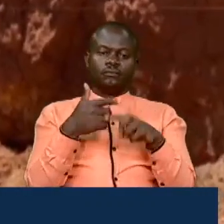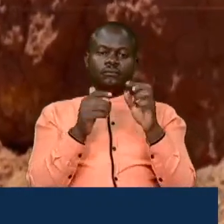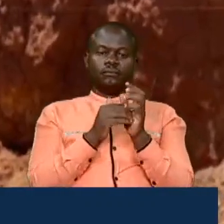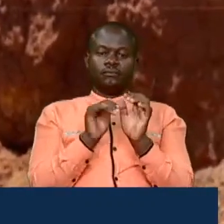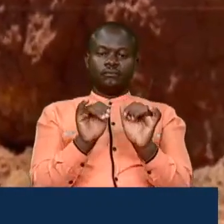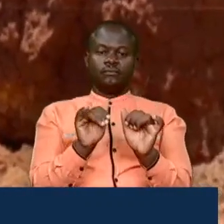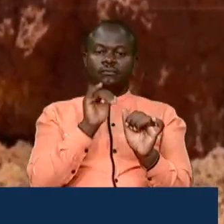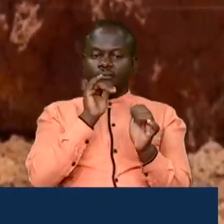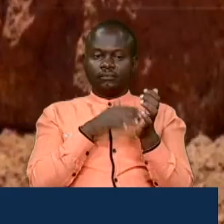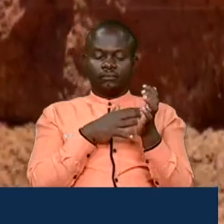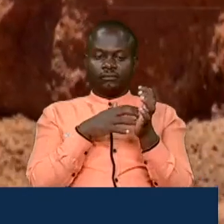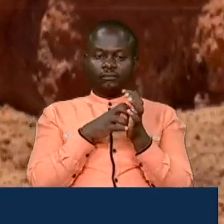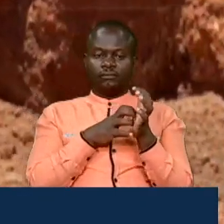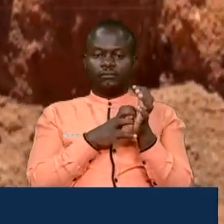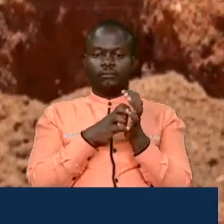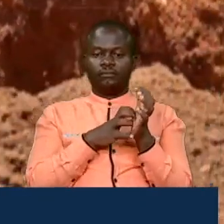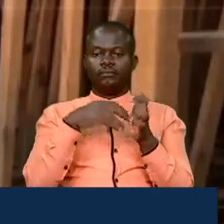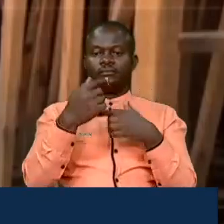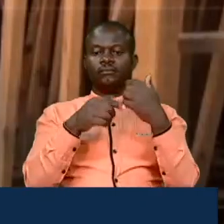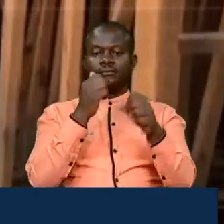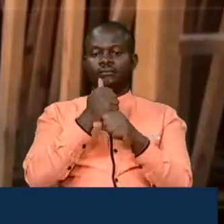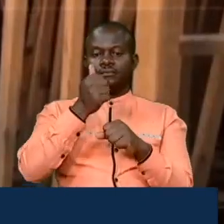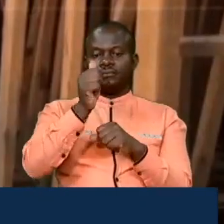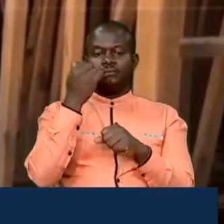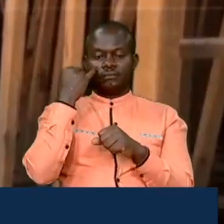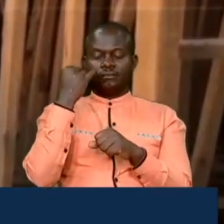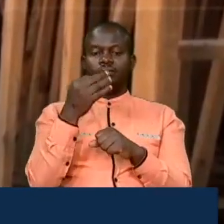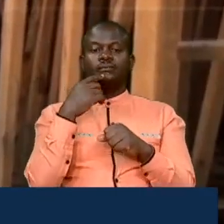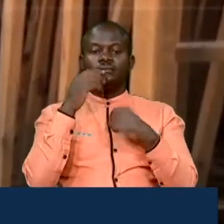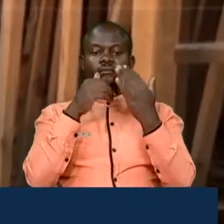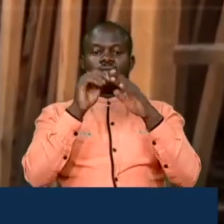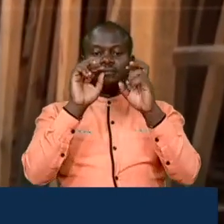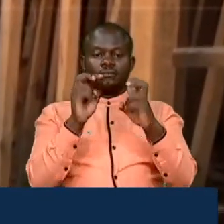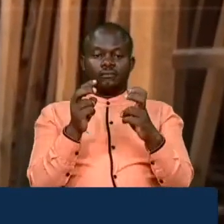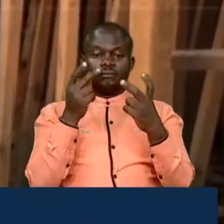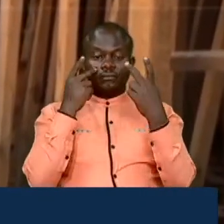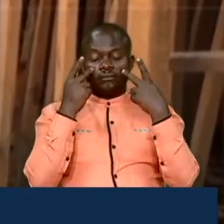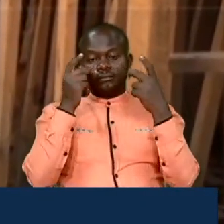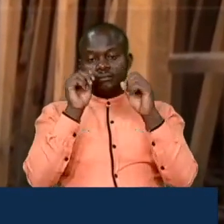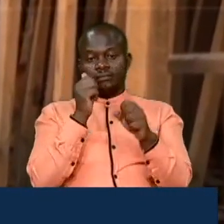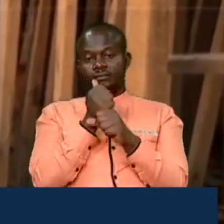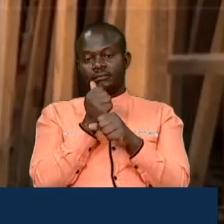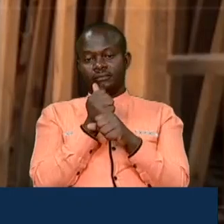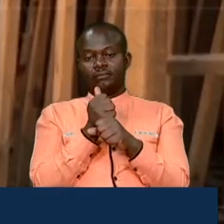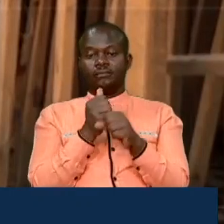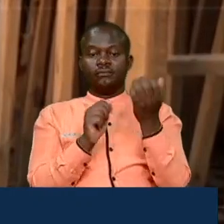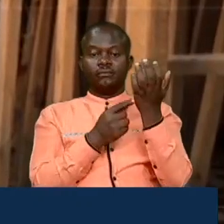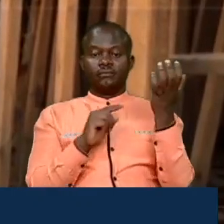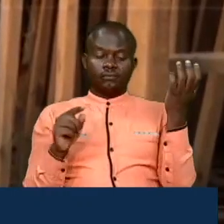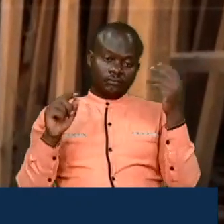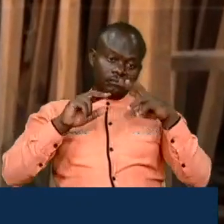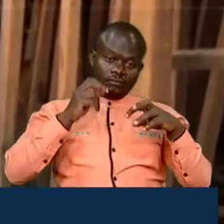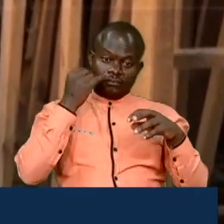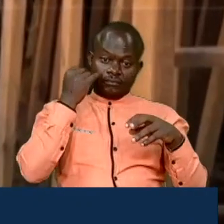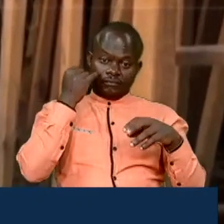abasigaye ntabwo bacitse intege, bakomeje akazi kabo. Nubwo bavuga bati ntiharebwe icyakorwa, abatekinisiye bongere bahige neza barebe